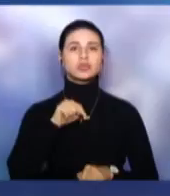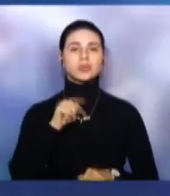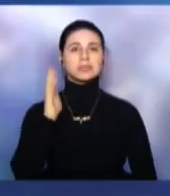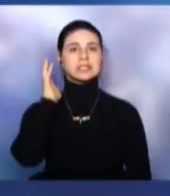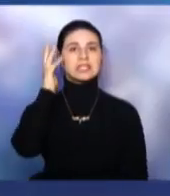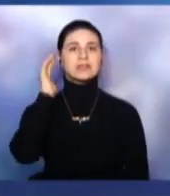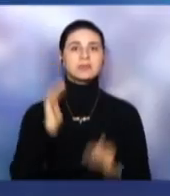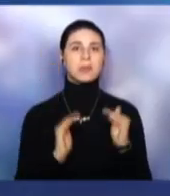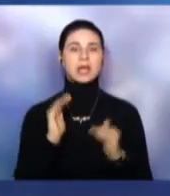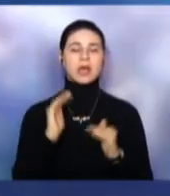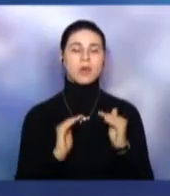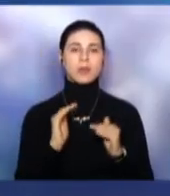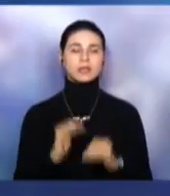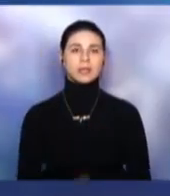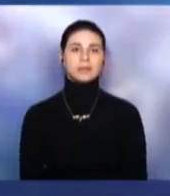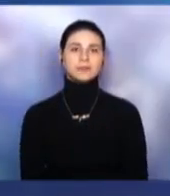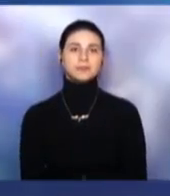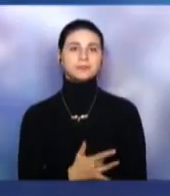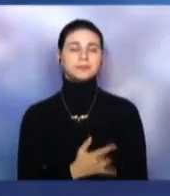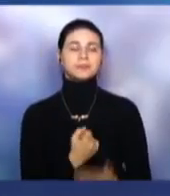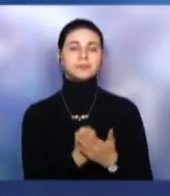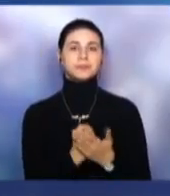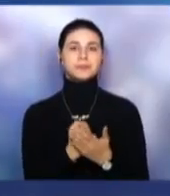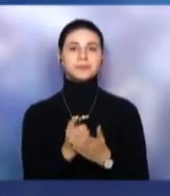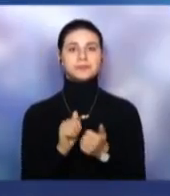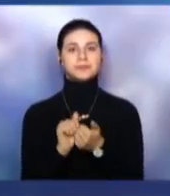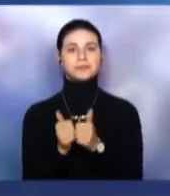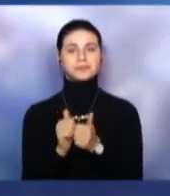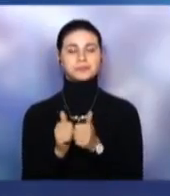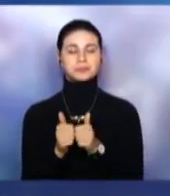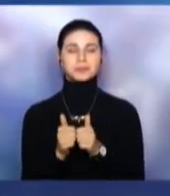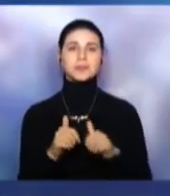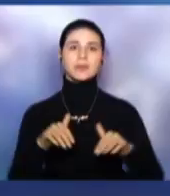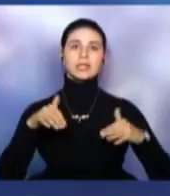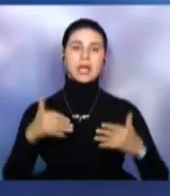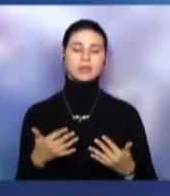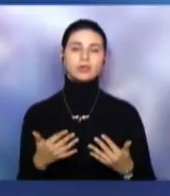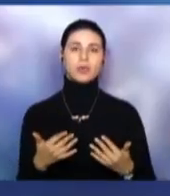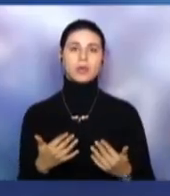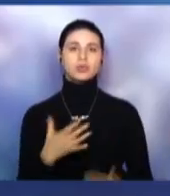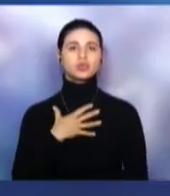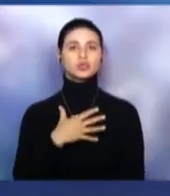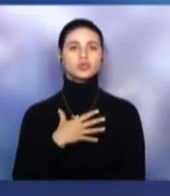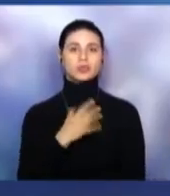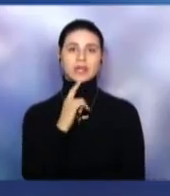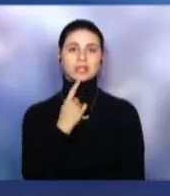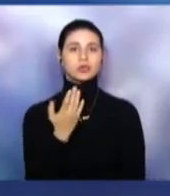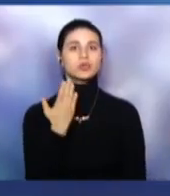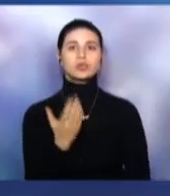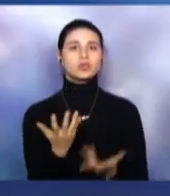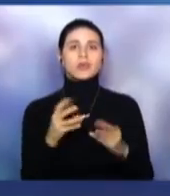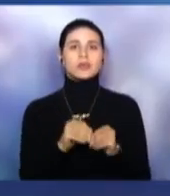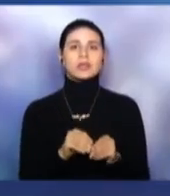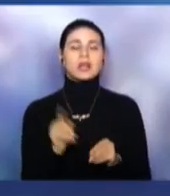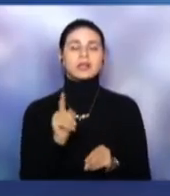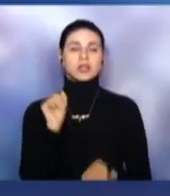წნევის მერყეობას, გულისცემის სიხშირის ცვლილებას, დაღლილობას, სუნთქვის გაძნელებას, თუ ყველაფერს ერთად